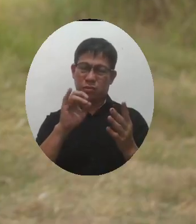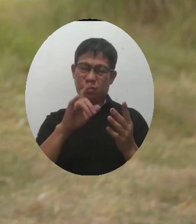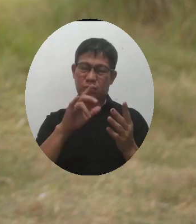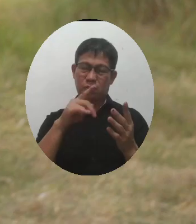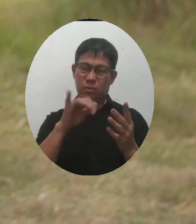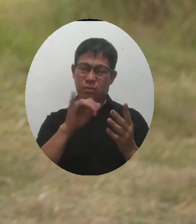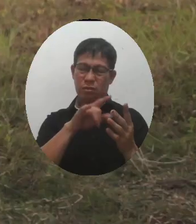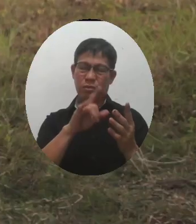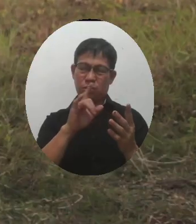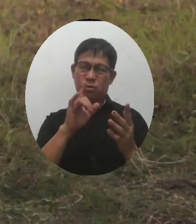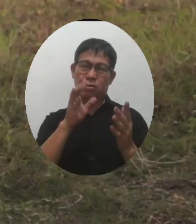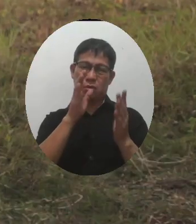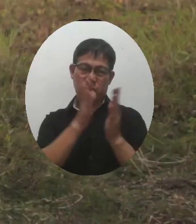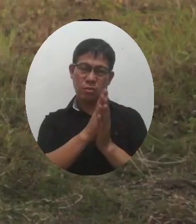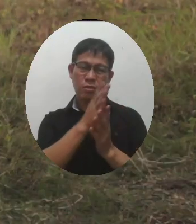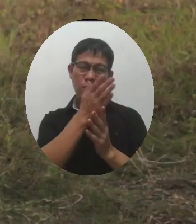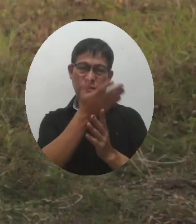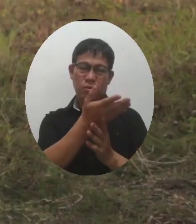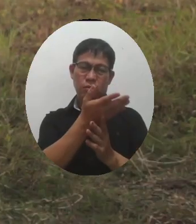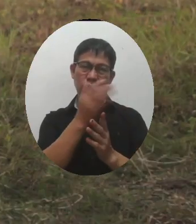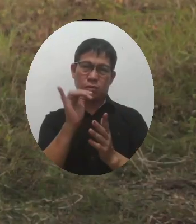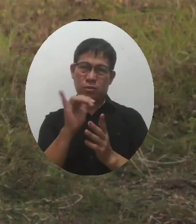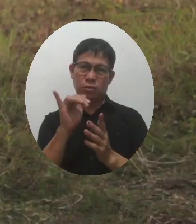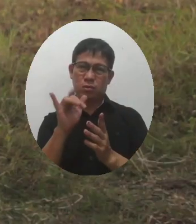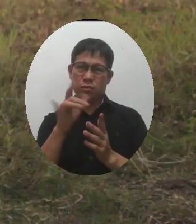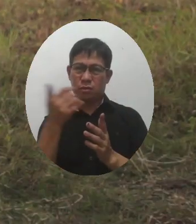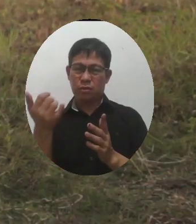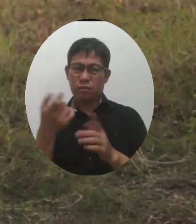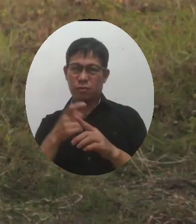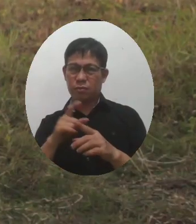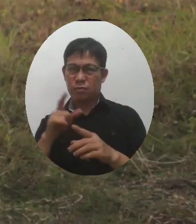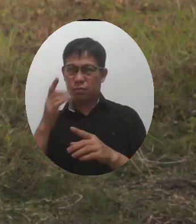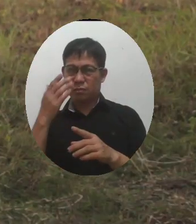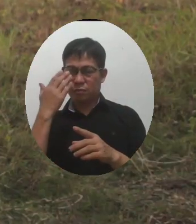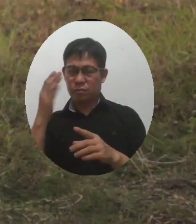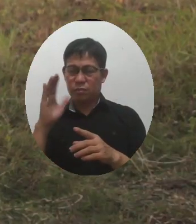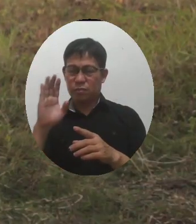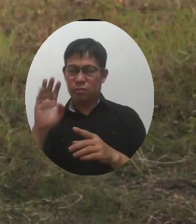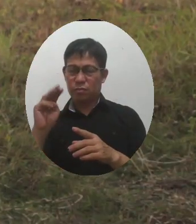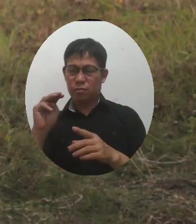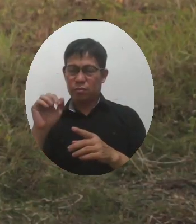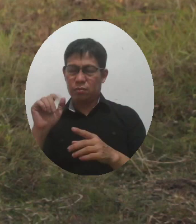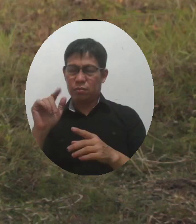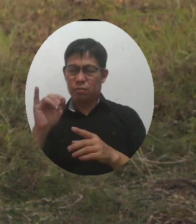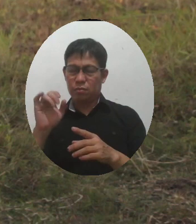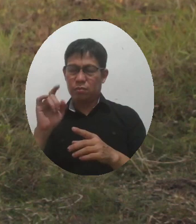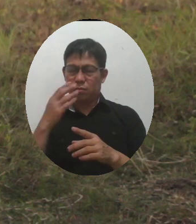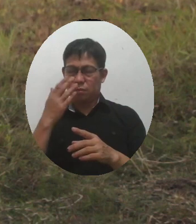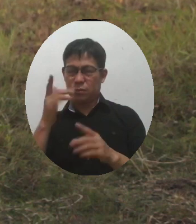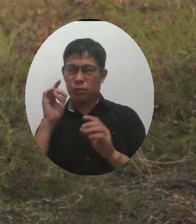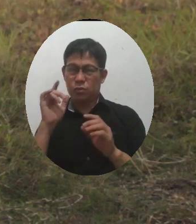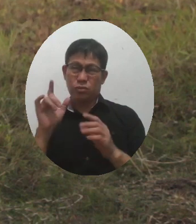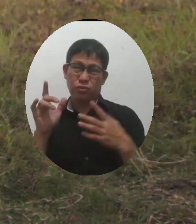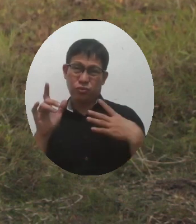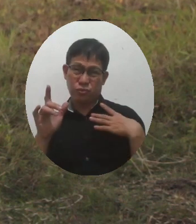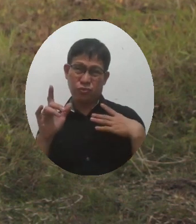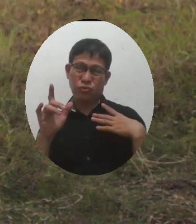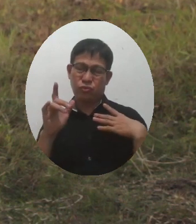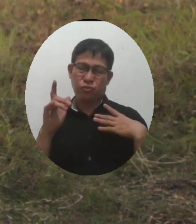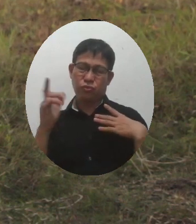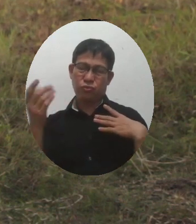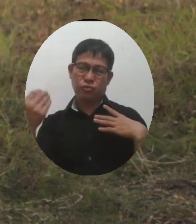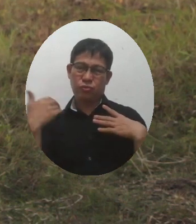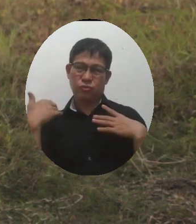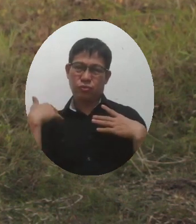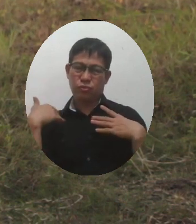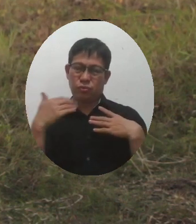municipality po namin. Tapos nagpasa din po ako sa Kapitolyo, sa Malolos po. Kaso nag-aantay pa rin